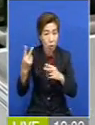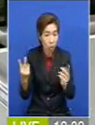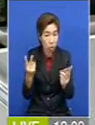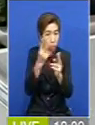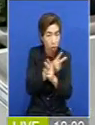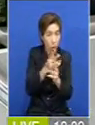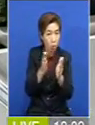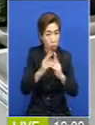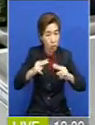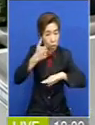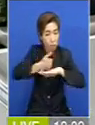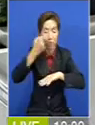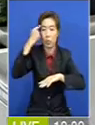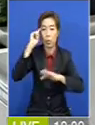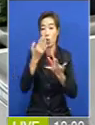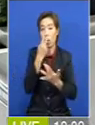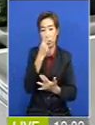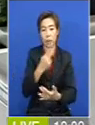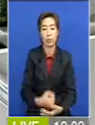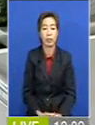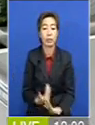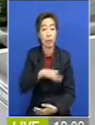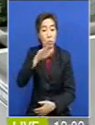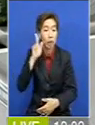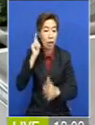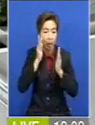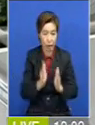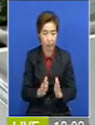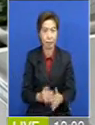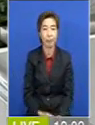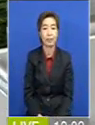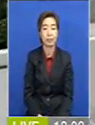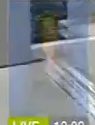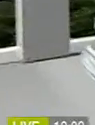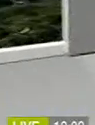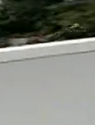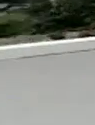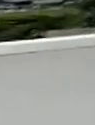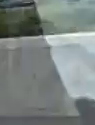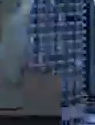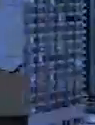ใหญ่ติดโผมาด้วยหรือไม่ยังคงต้องจับตากันค่ะทั้งหมดนี้คือคนในข่าวในวันนี้ค่ะ